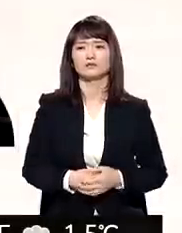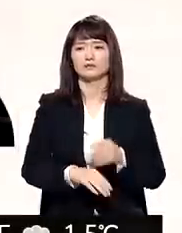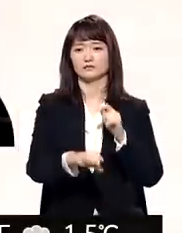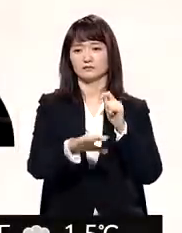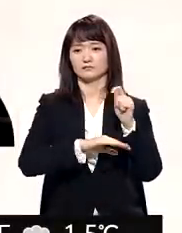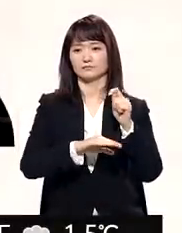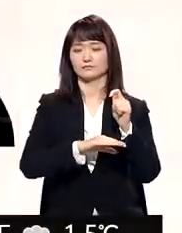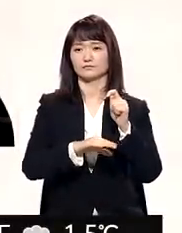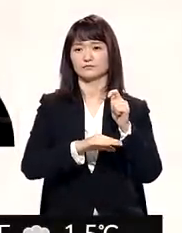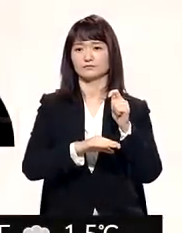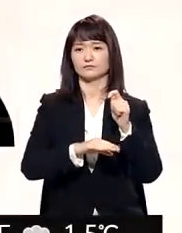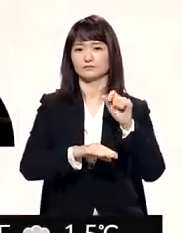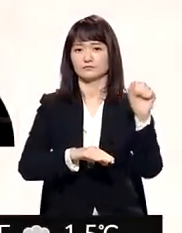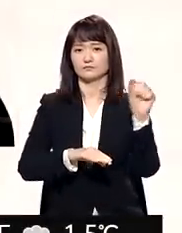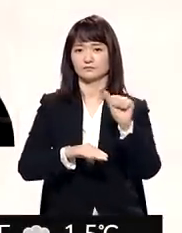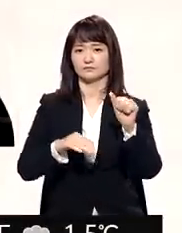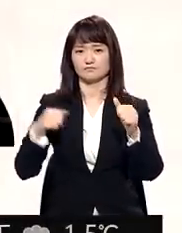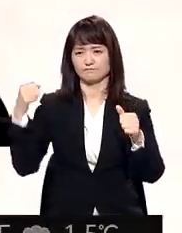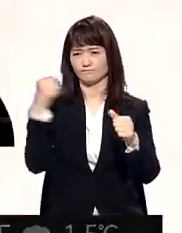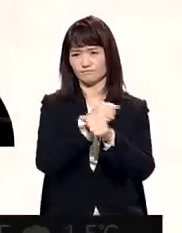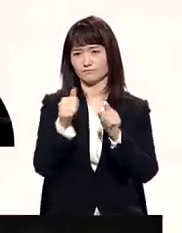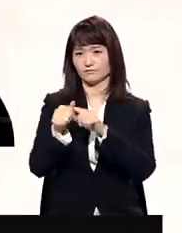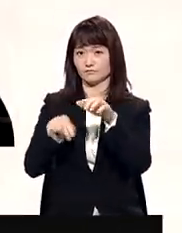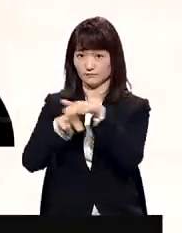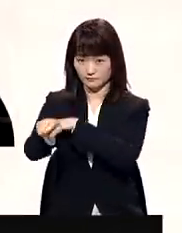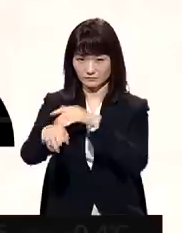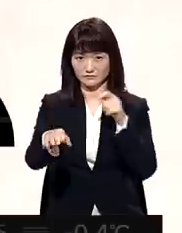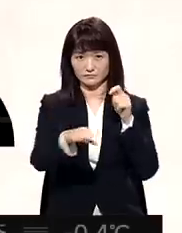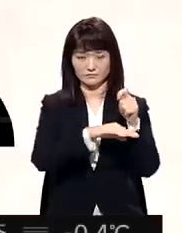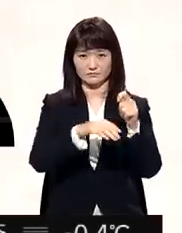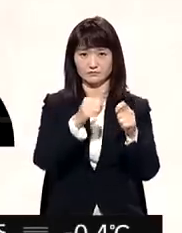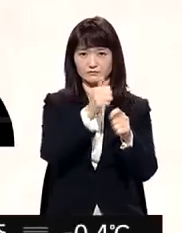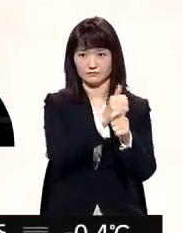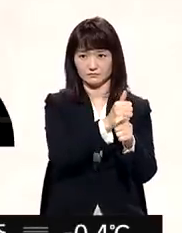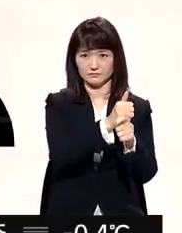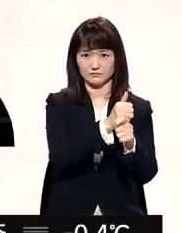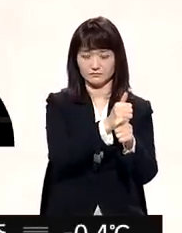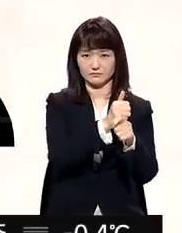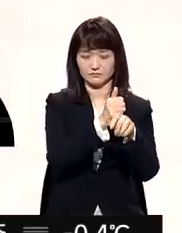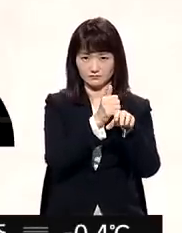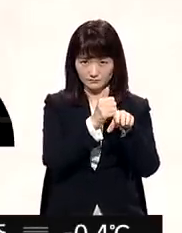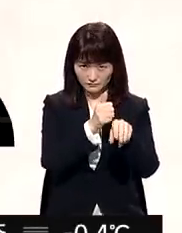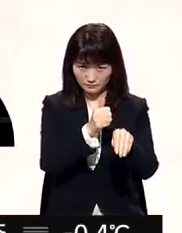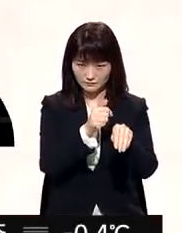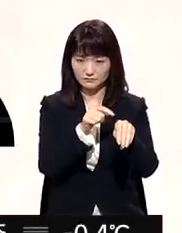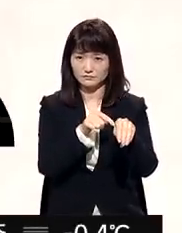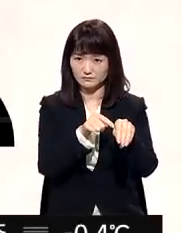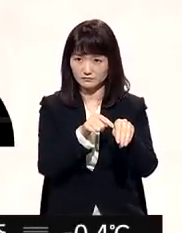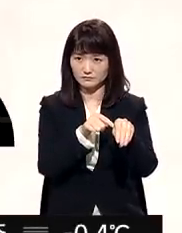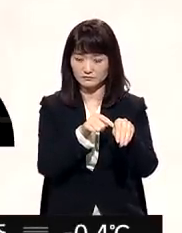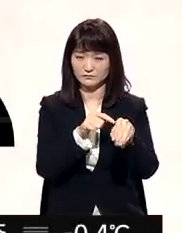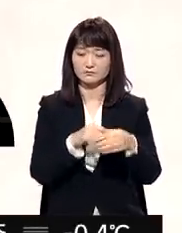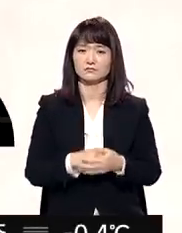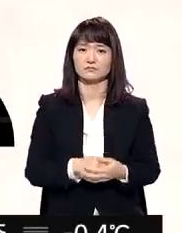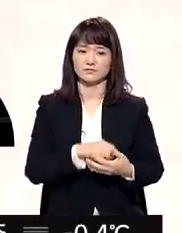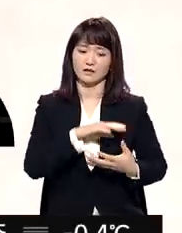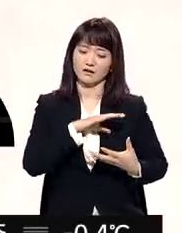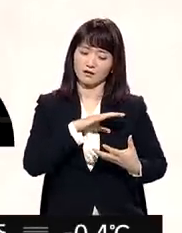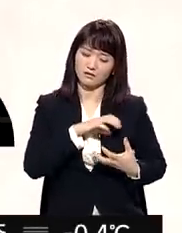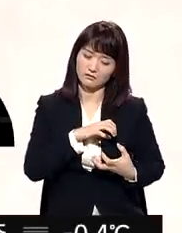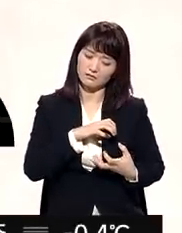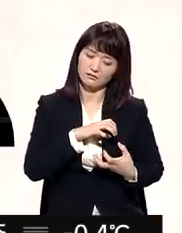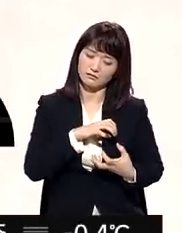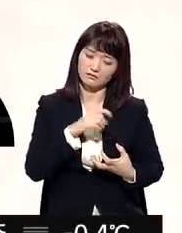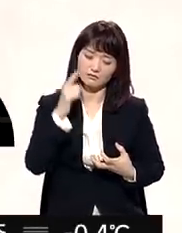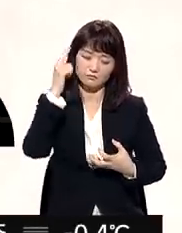택시를 택시를 때린 분은 도전했고 택시 기사는 차에 탔는데 다행히 정차 중에는 그 10년 상태에서